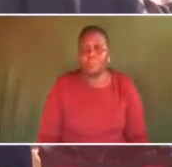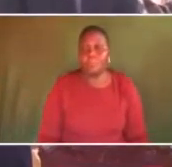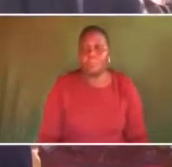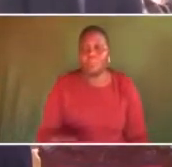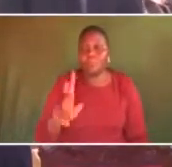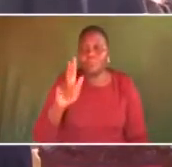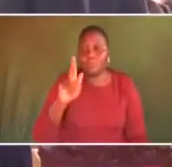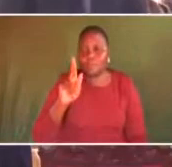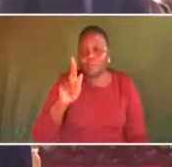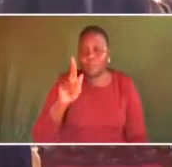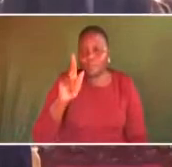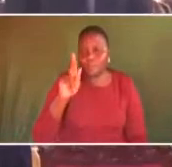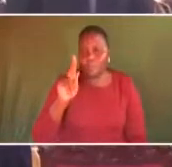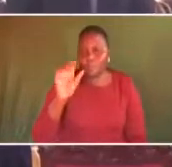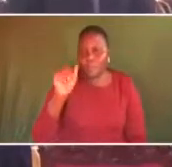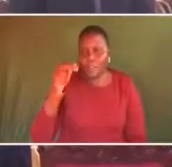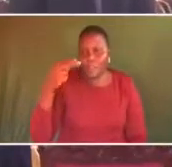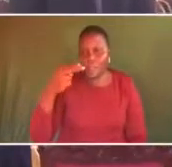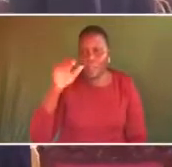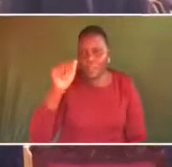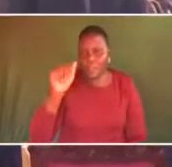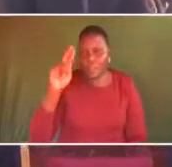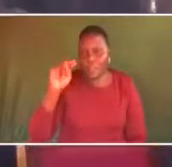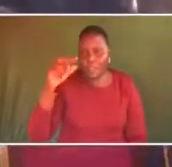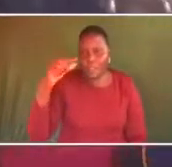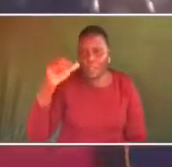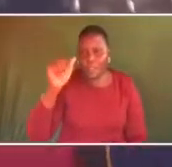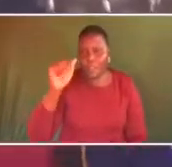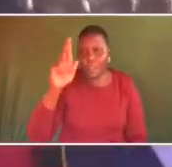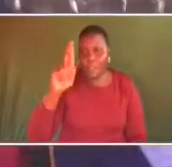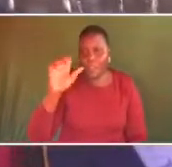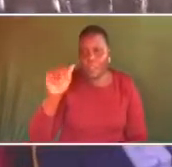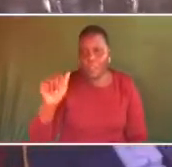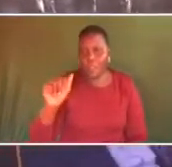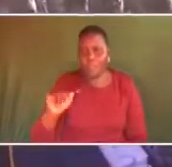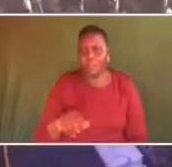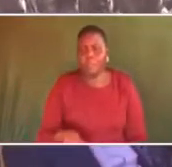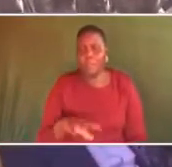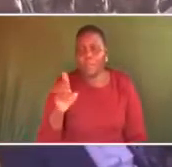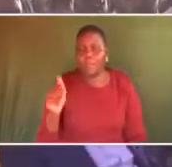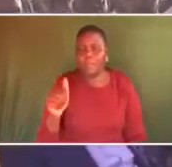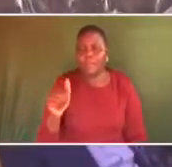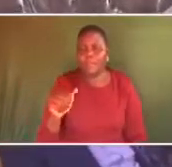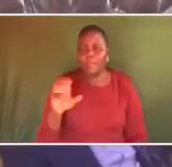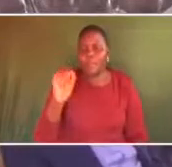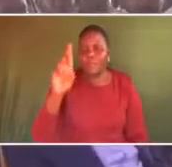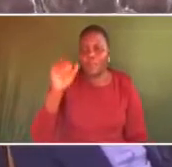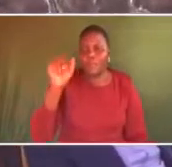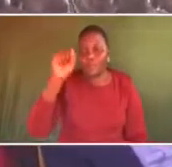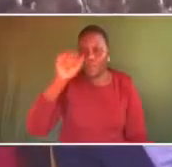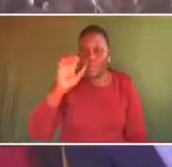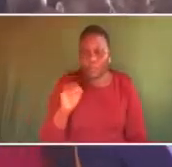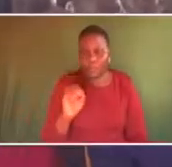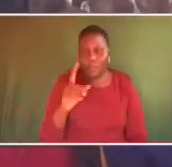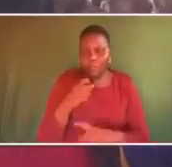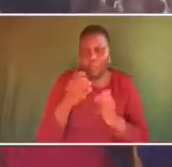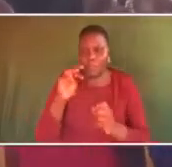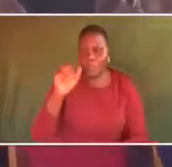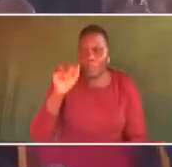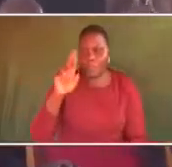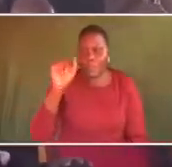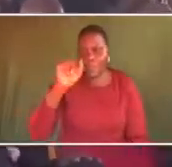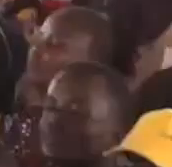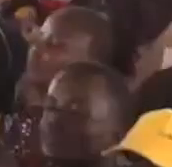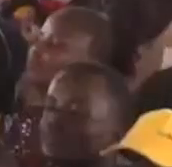Kihengara. Kahangara. Asante sana keti chini. Mheshimiwa Didoraso kutoka Marsabit. Asante